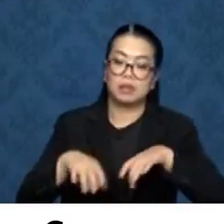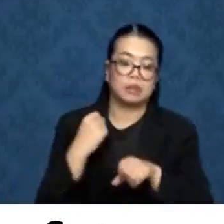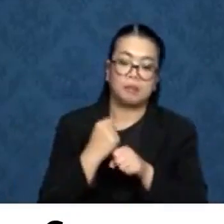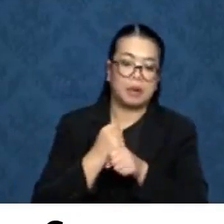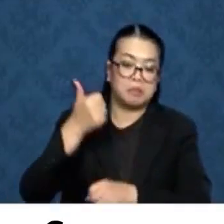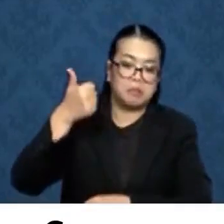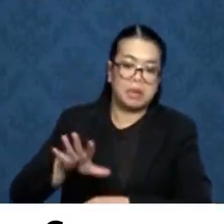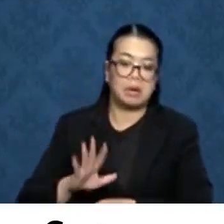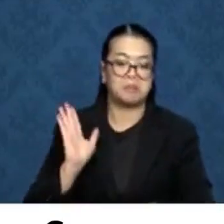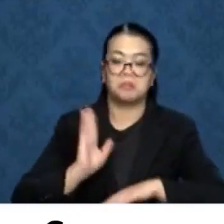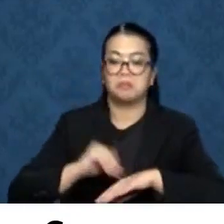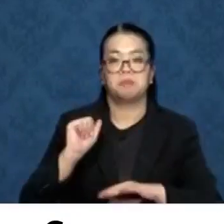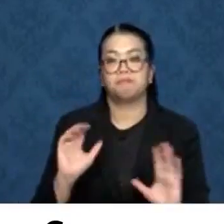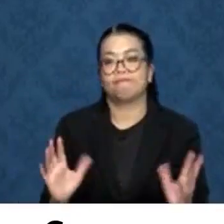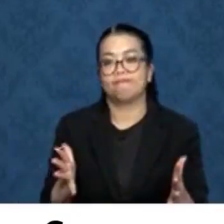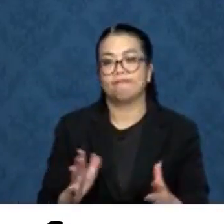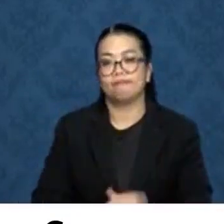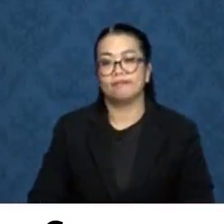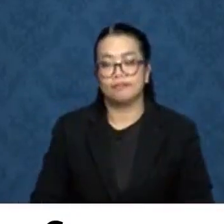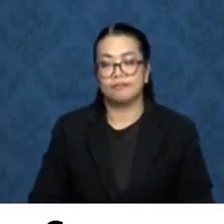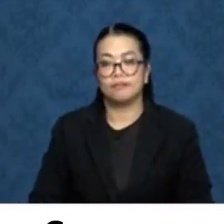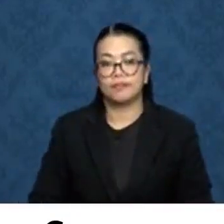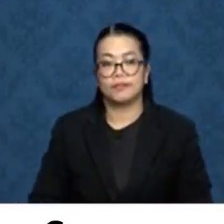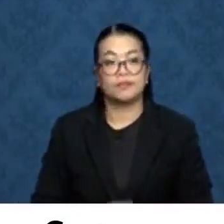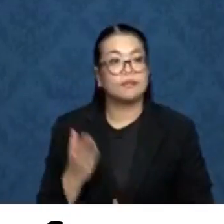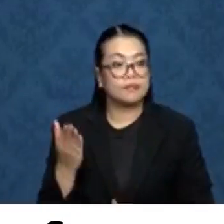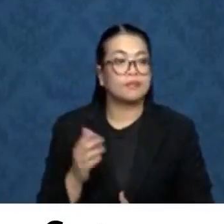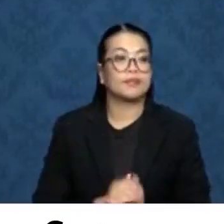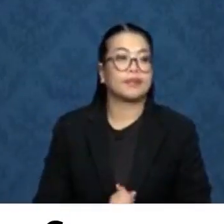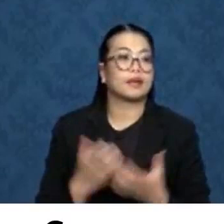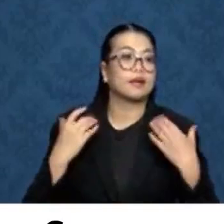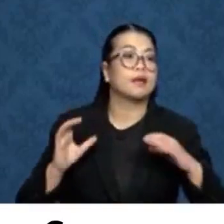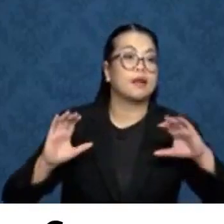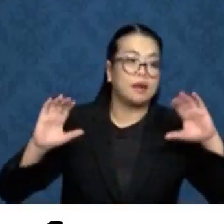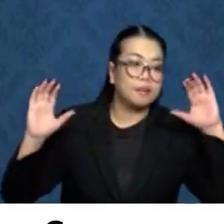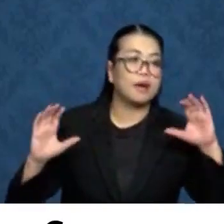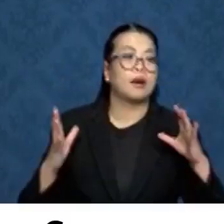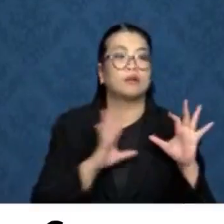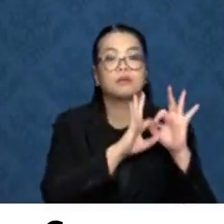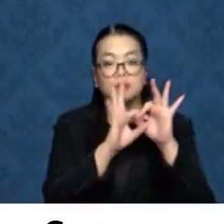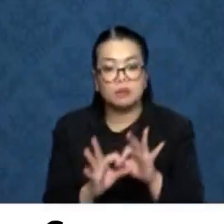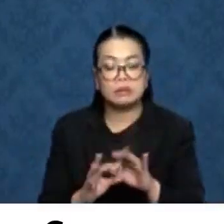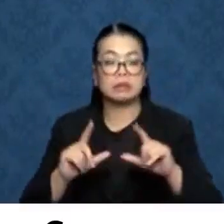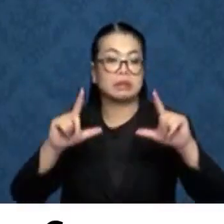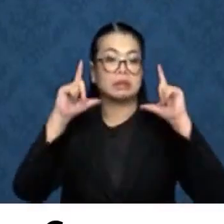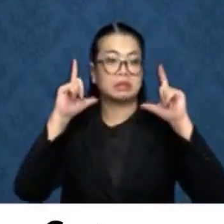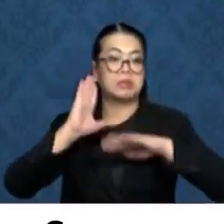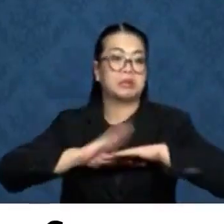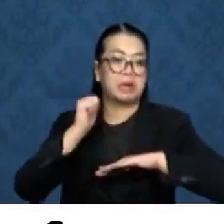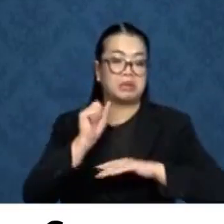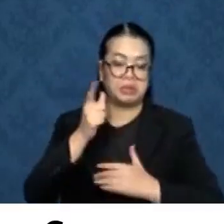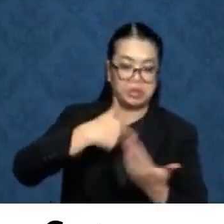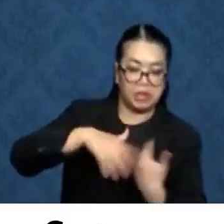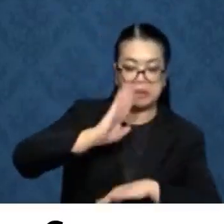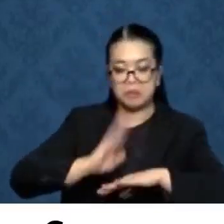การคลังบอกว่า GDPโต 3.2แต่ว่าทำไมเล่มงบประมาณฉบับประชาประชาชนถึงไปเขียนว่าโต